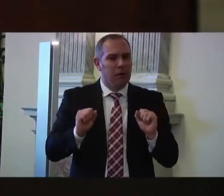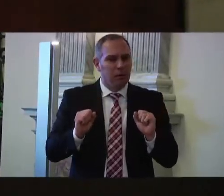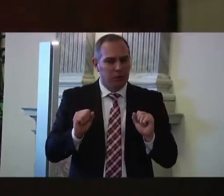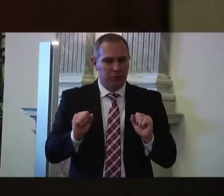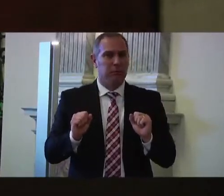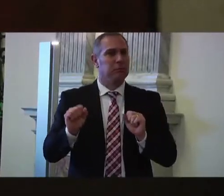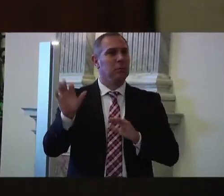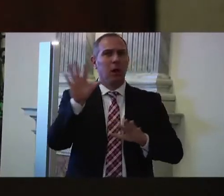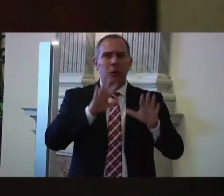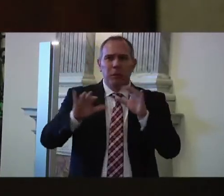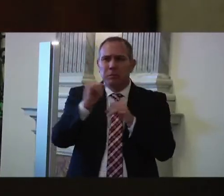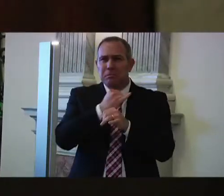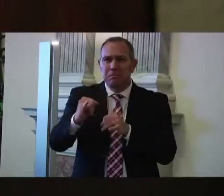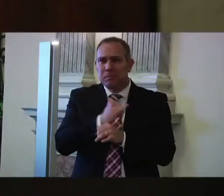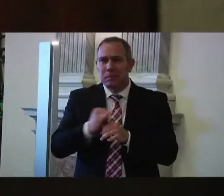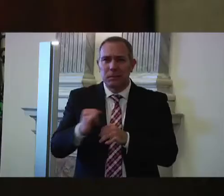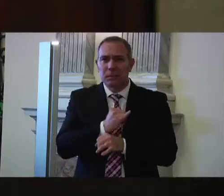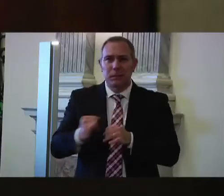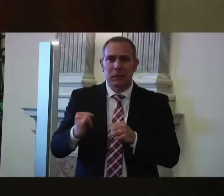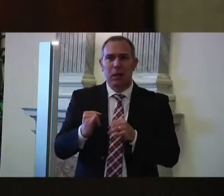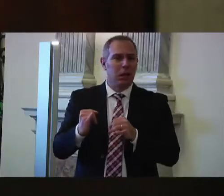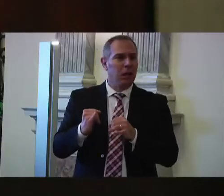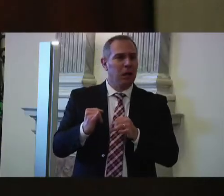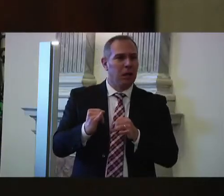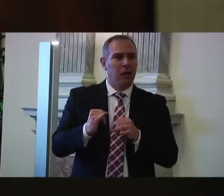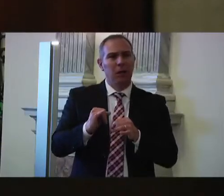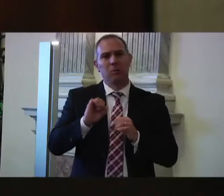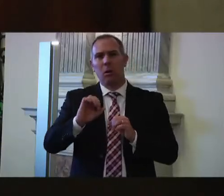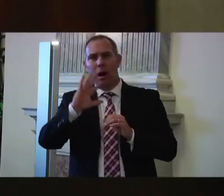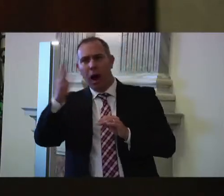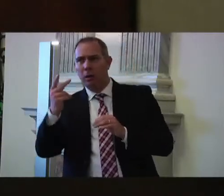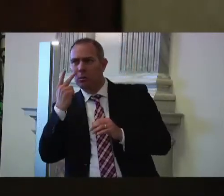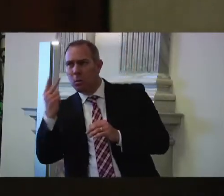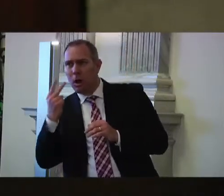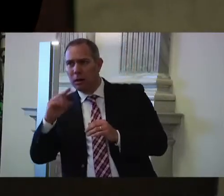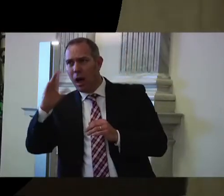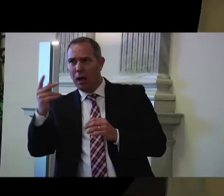informazioni più dettagliate guardando gli altri documenti suggeriti.